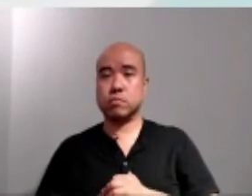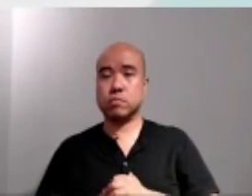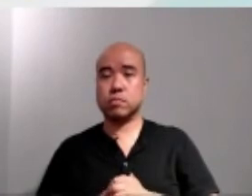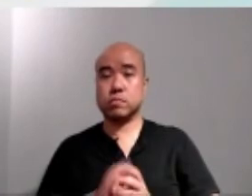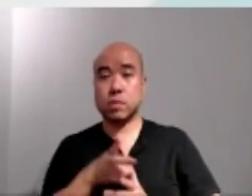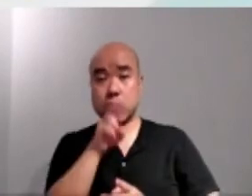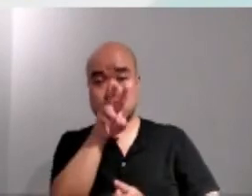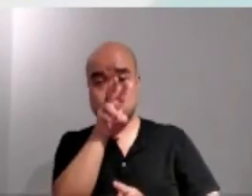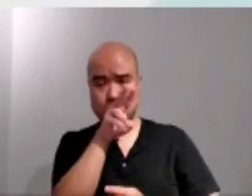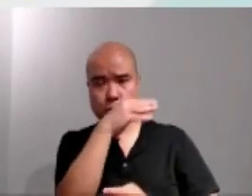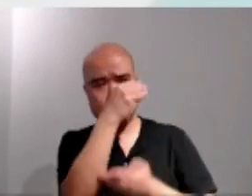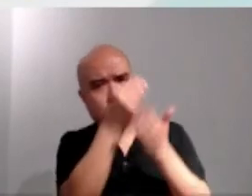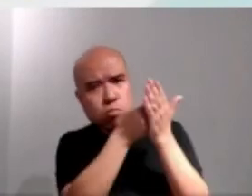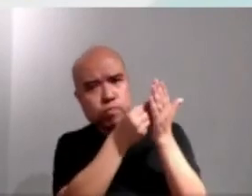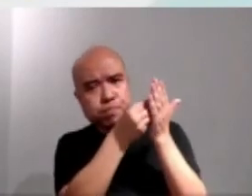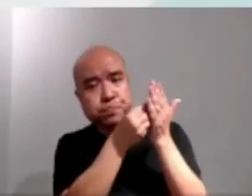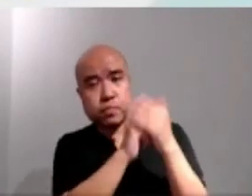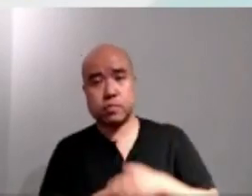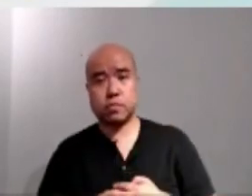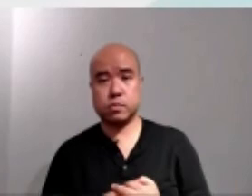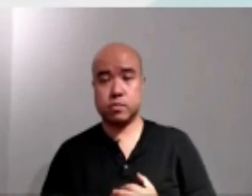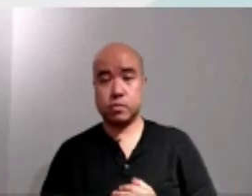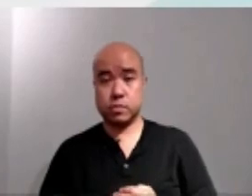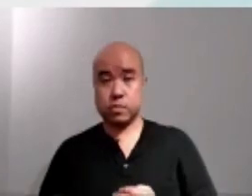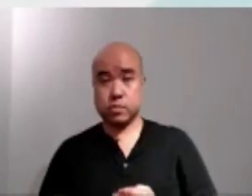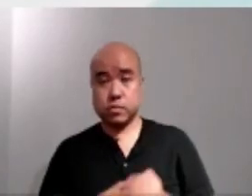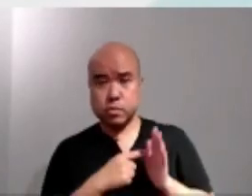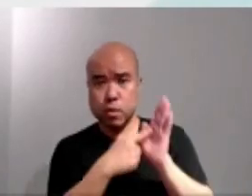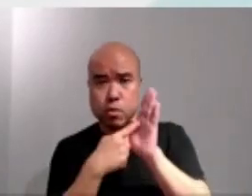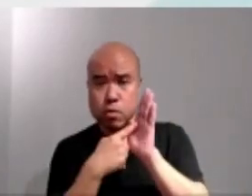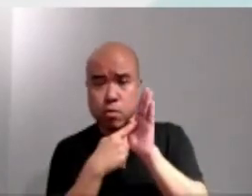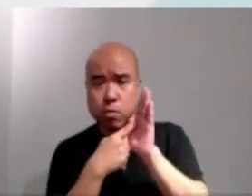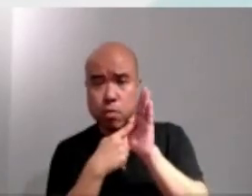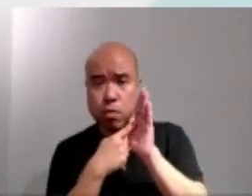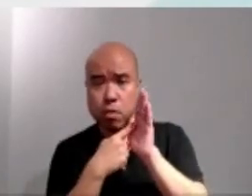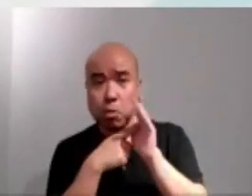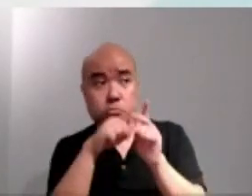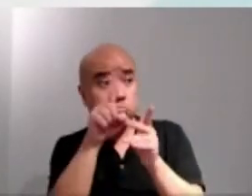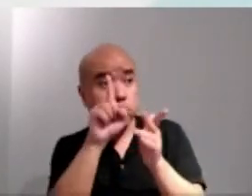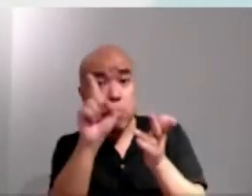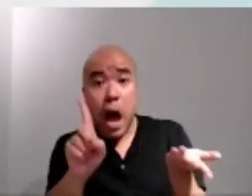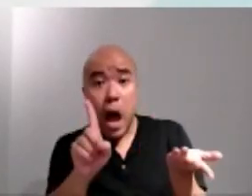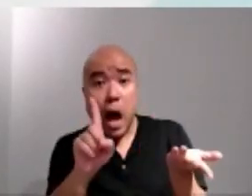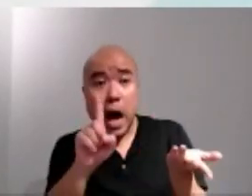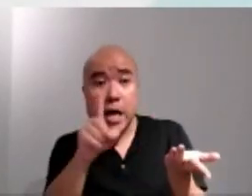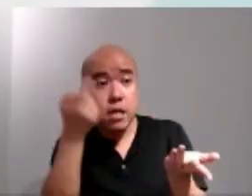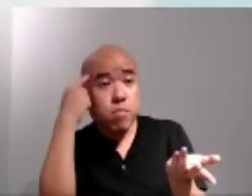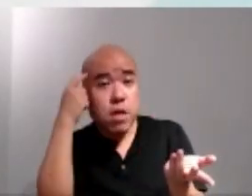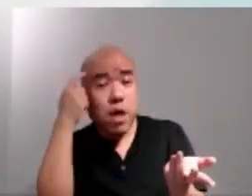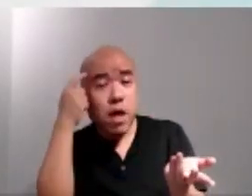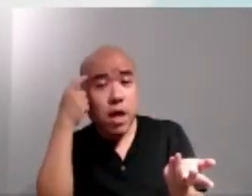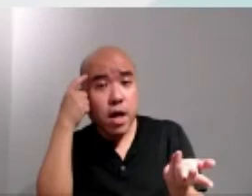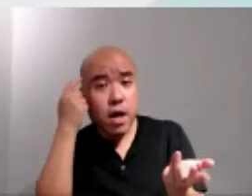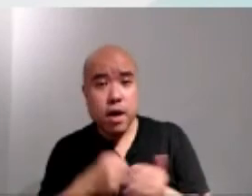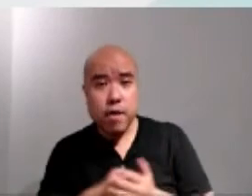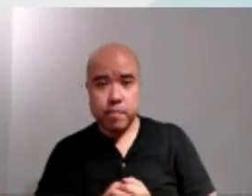有一幅画，咁呢幅画咧上面咧就显示咗啲咩咧？你估唔估到咧？可能明眼人咧一